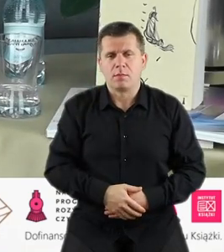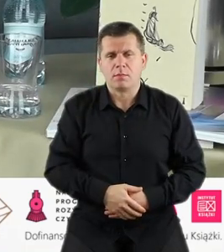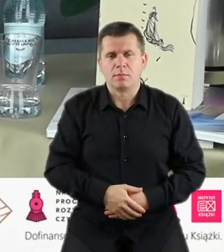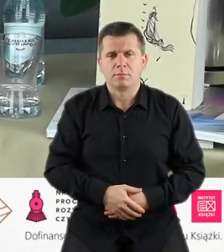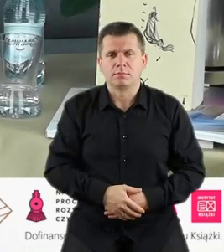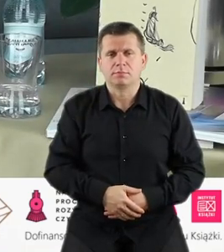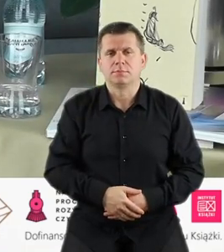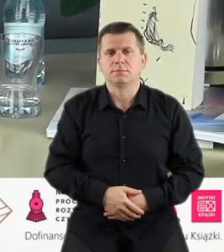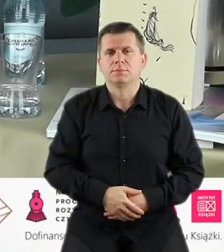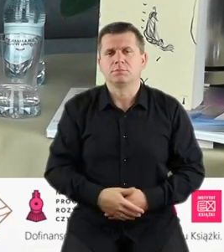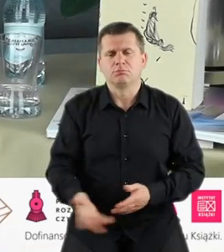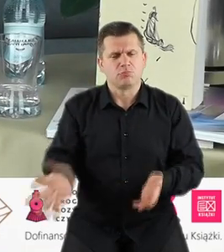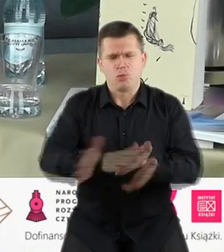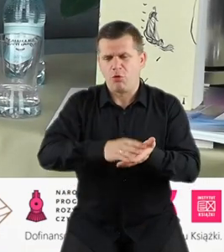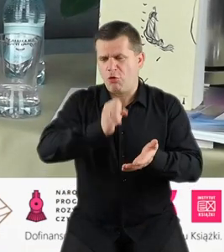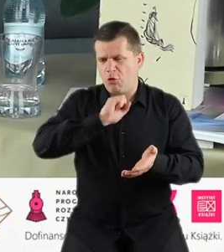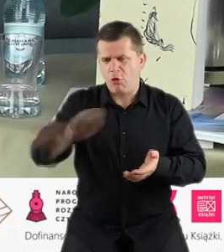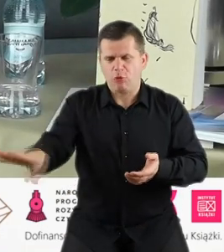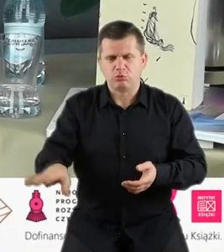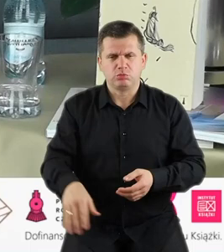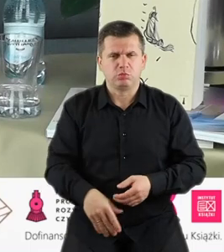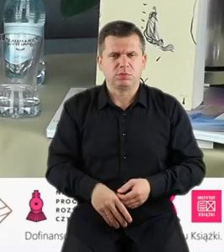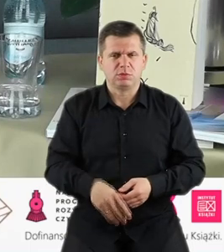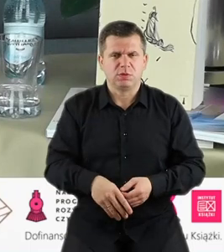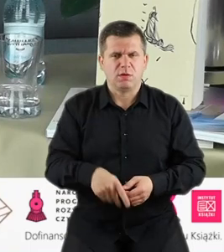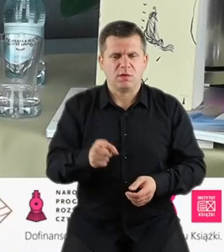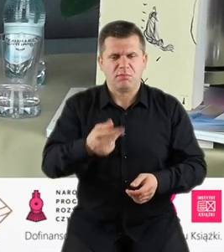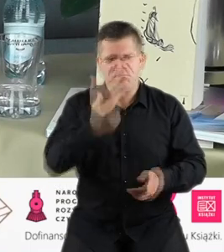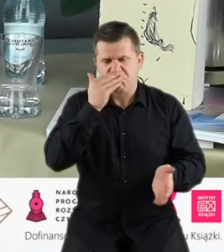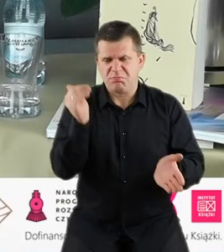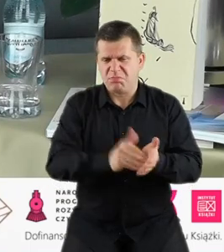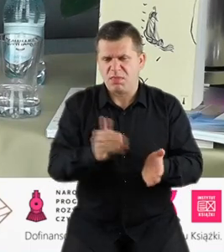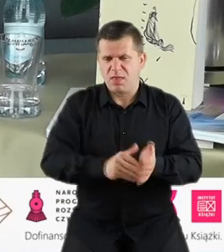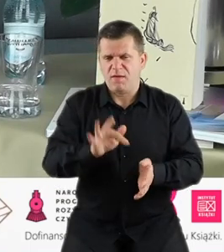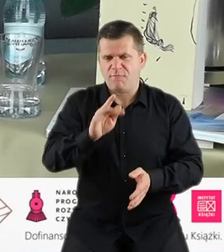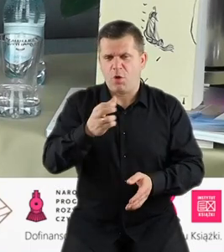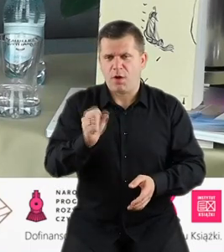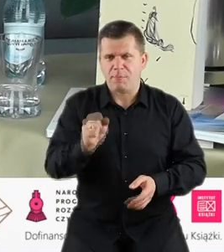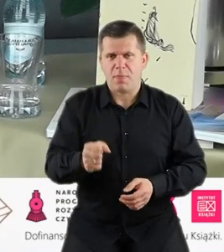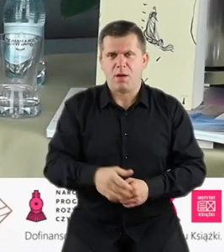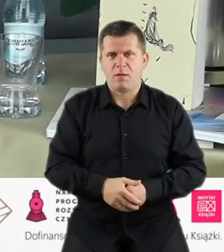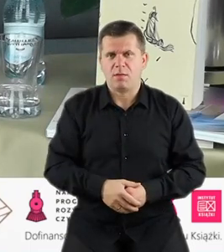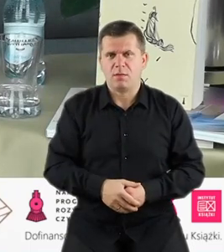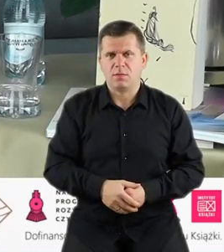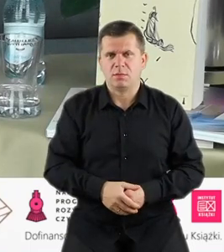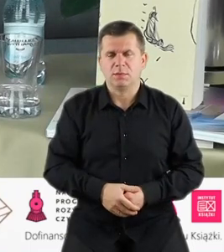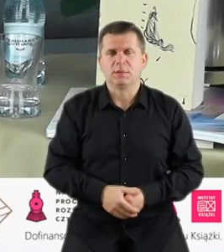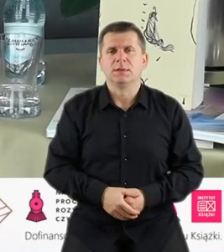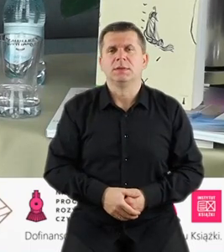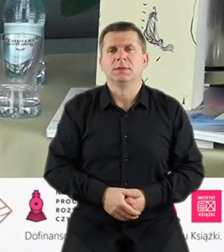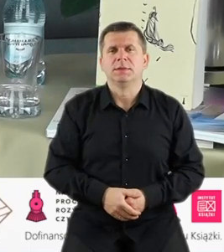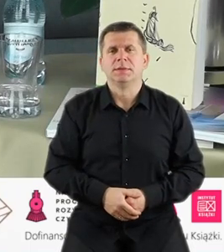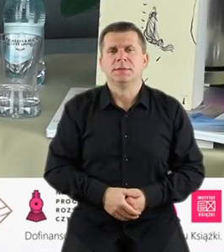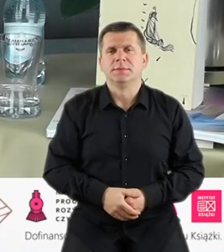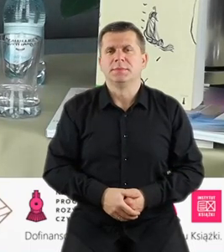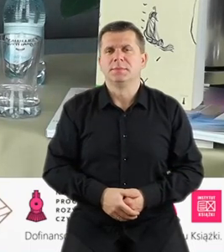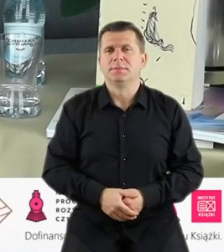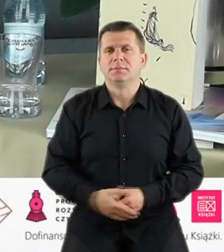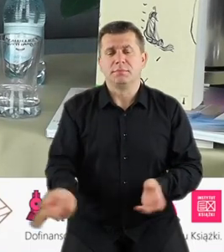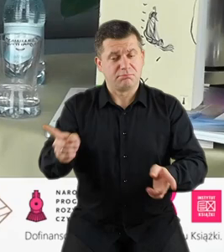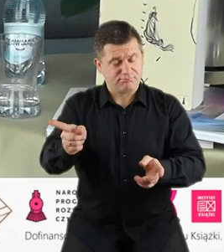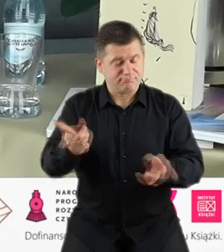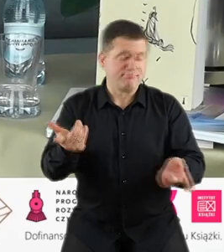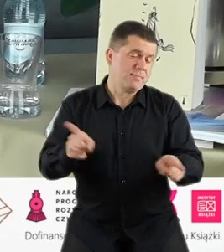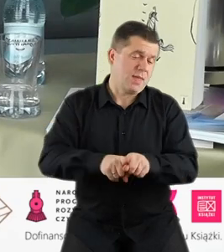dupie formę. Odrzucał ją całym sobą i jej nienawidził. Gniotła go jak za ciasne buciki. A jednocześnie